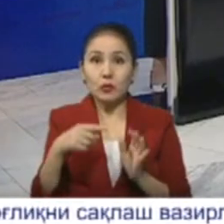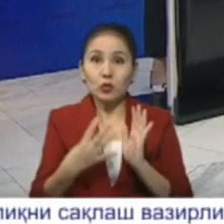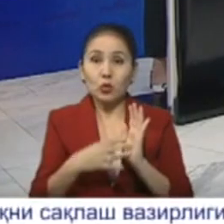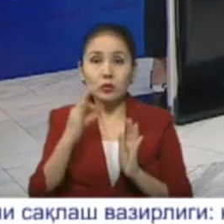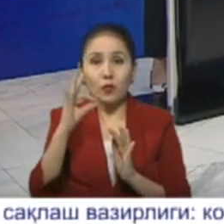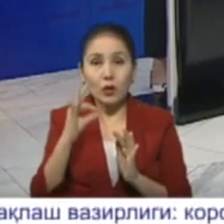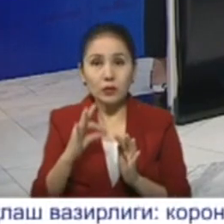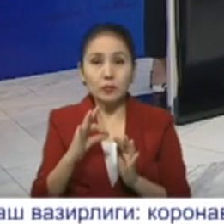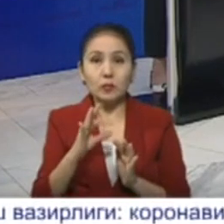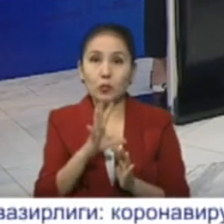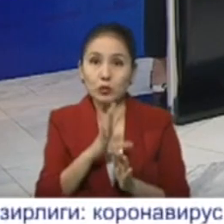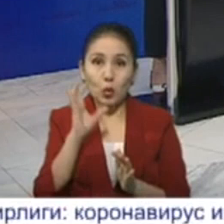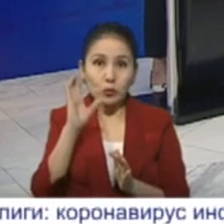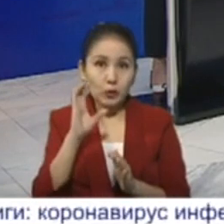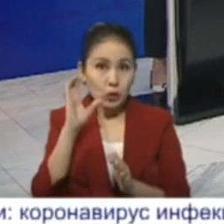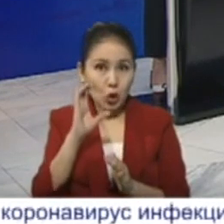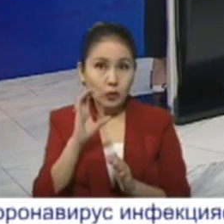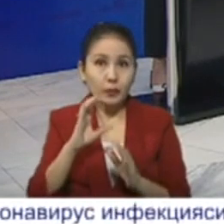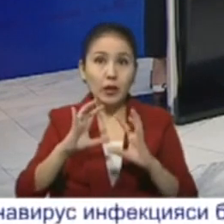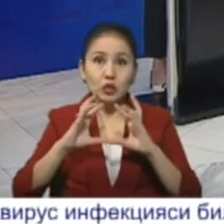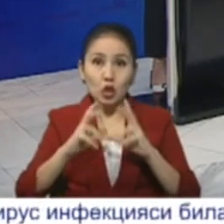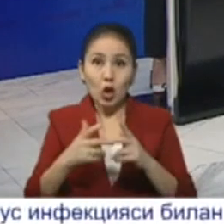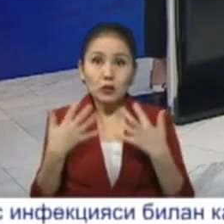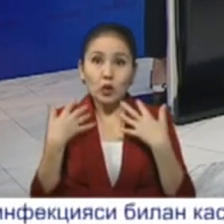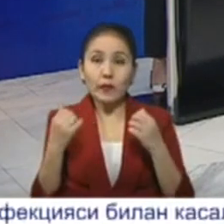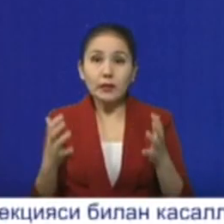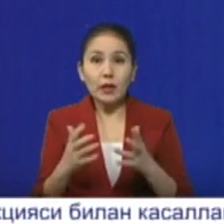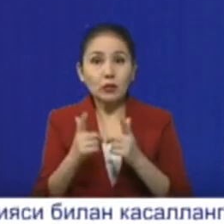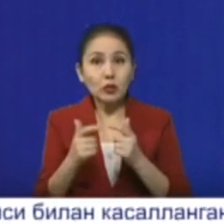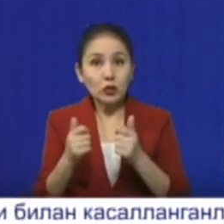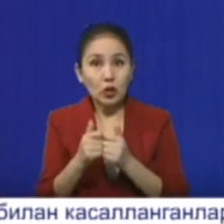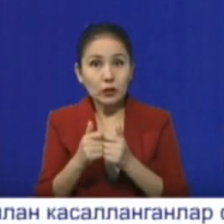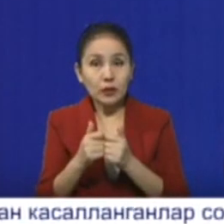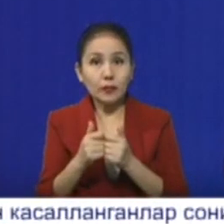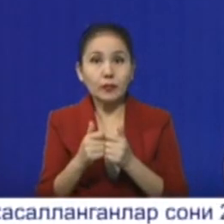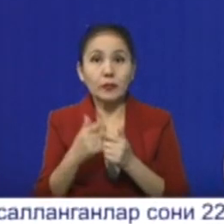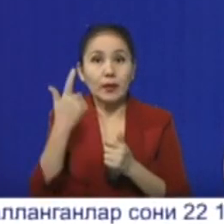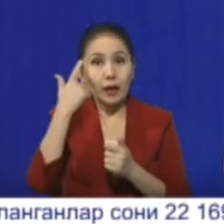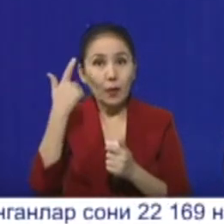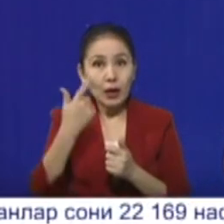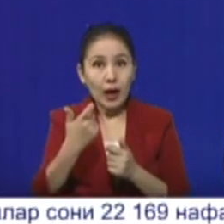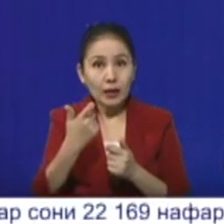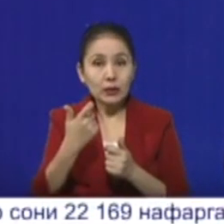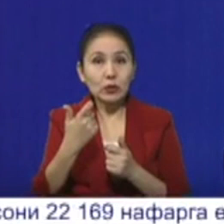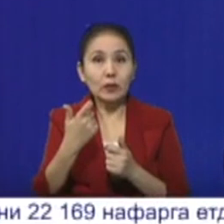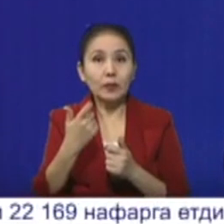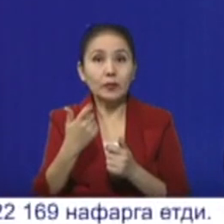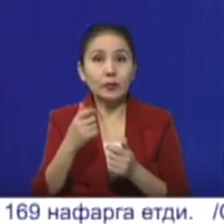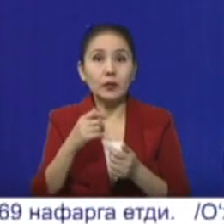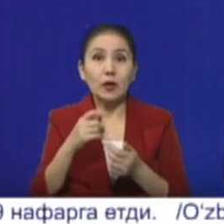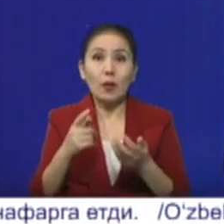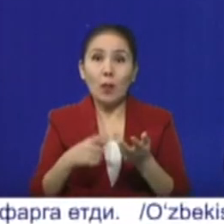2-9% tashkil etayotgan bo'lsa O'zbekistonda. Jahon sog'liqni saqlash tashkilotini xabarlariga ko'ra,